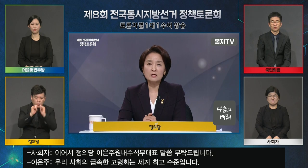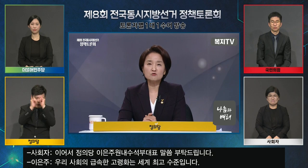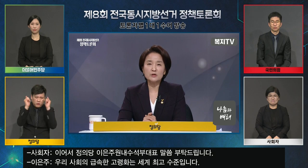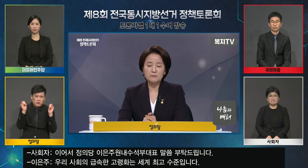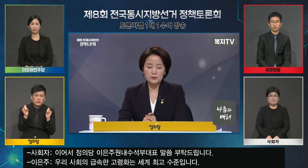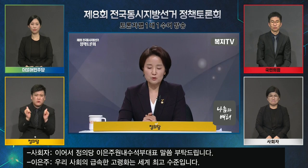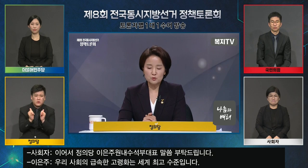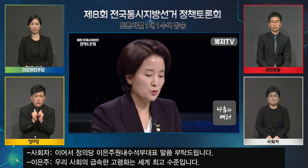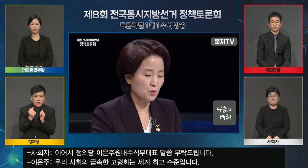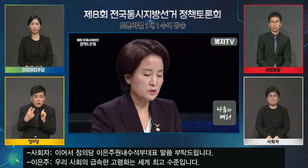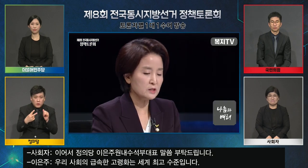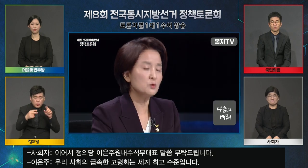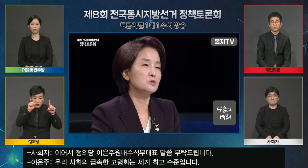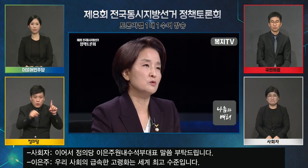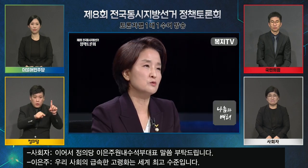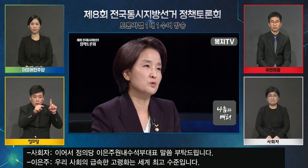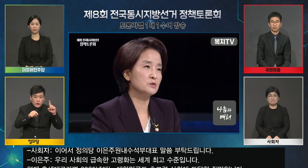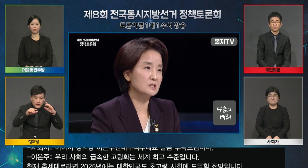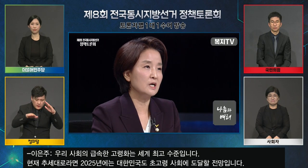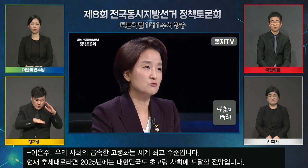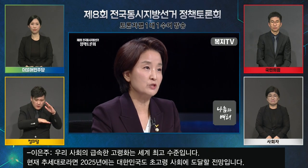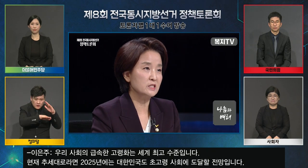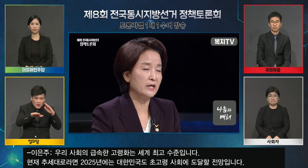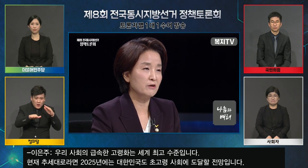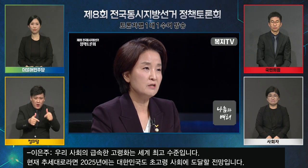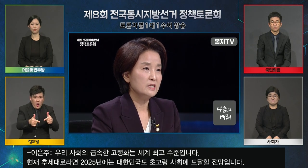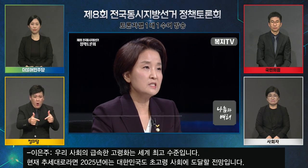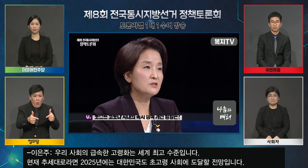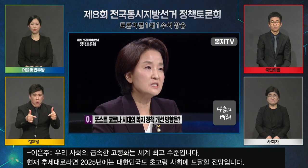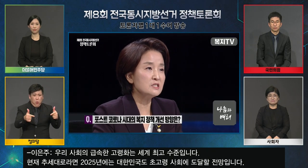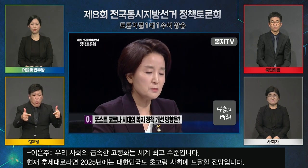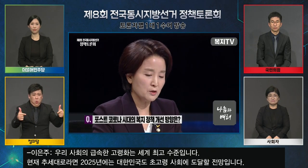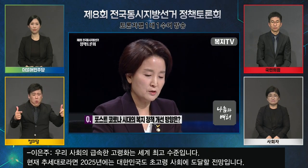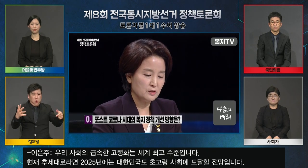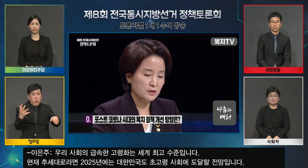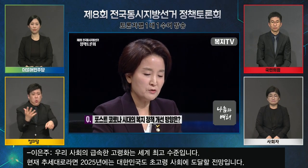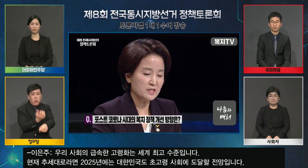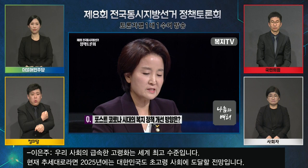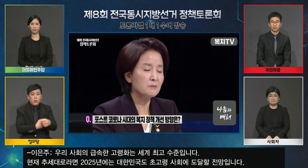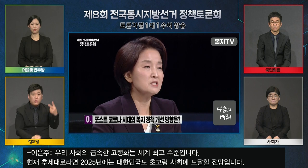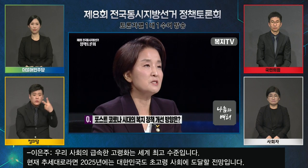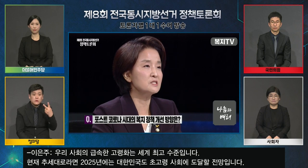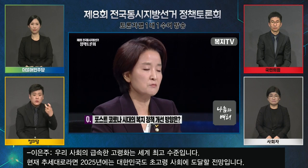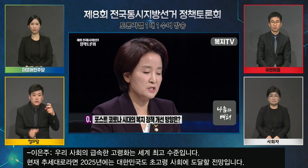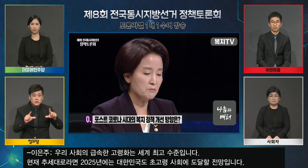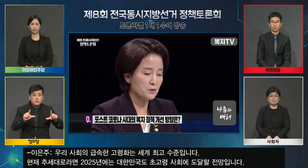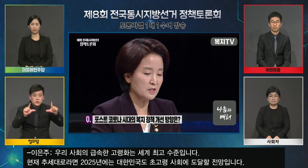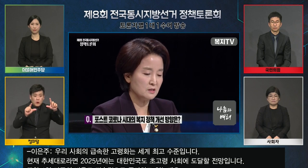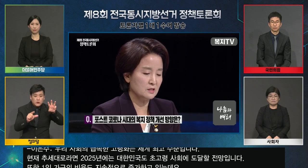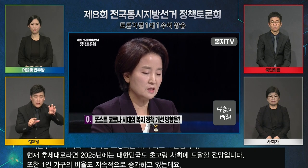1인 가구의 비율도 지속적으로 증가하고 있는데요. 2020년 현재 31.7%를